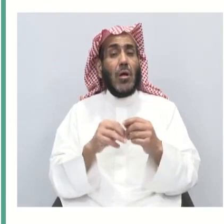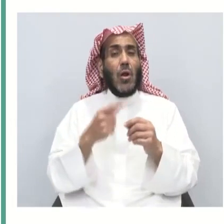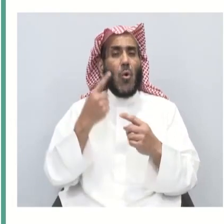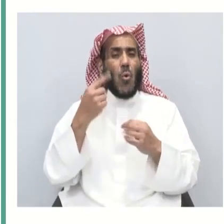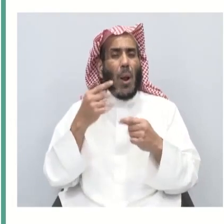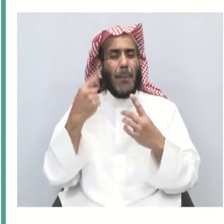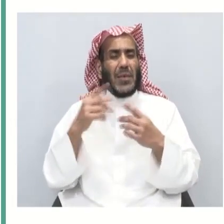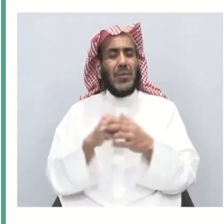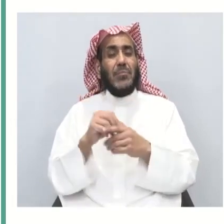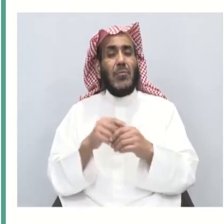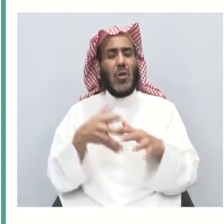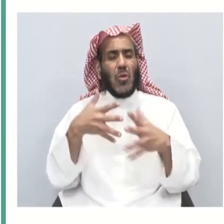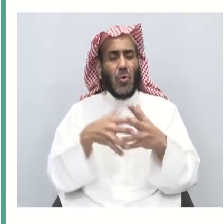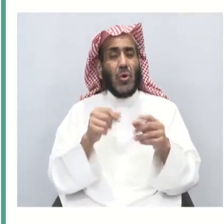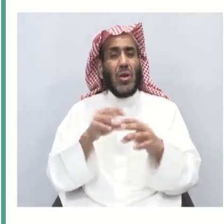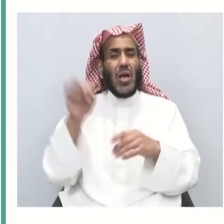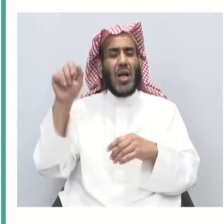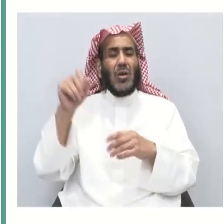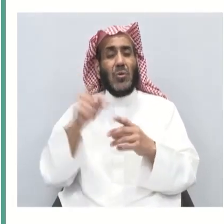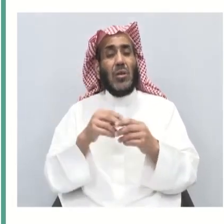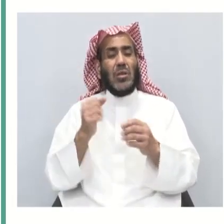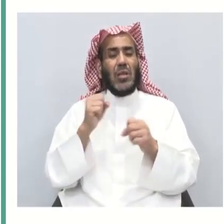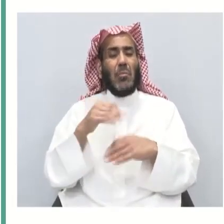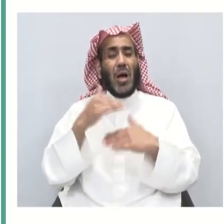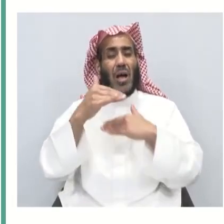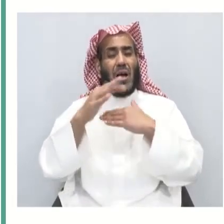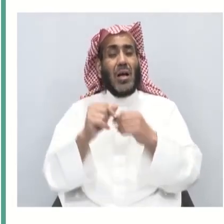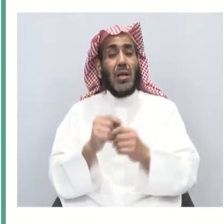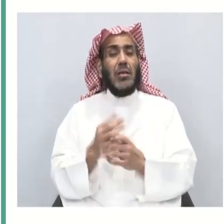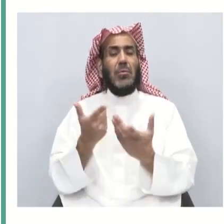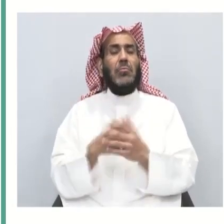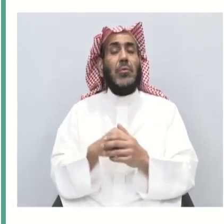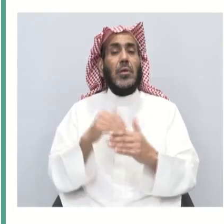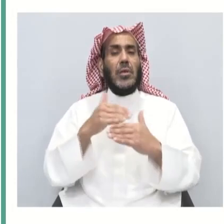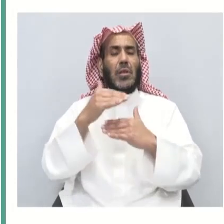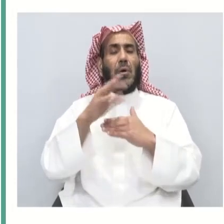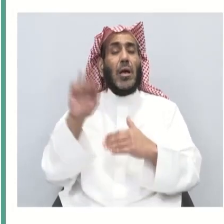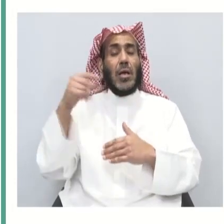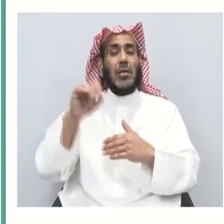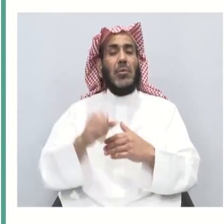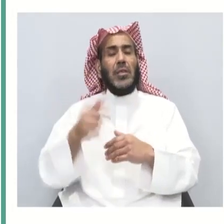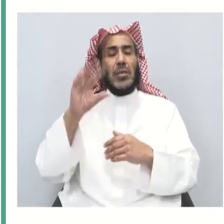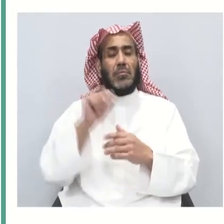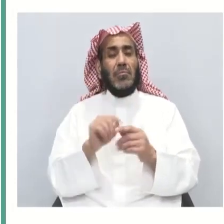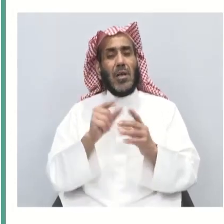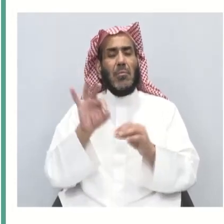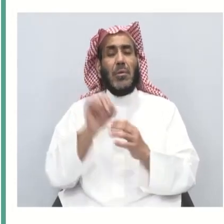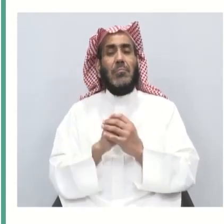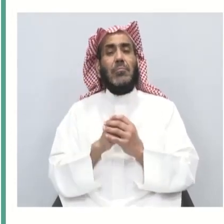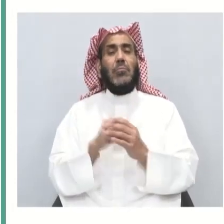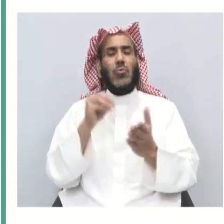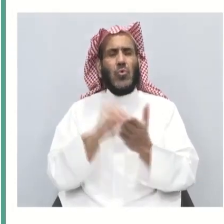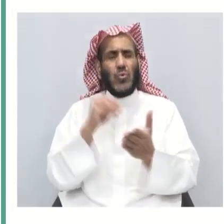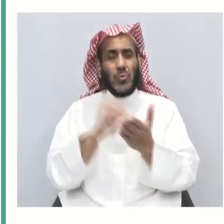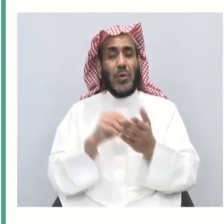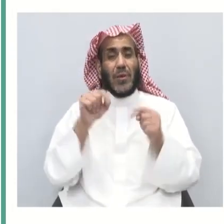البشرة، الثغور، الكيوتيكل، الطبقة العمادية؟ نعم الطبقة العمادية. أي مما يلي